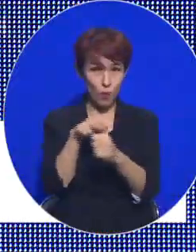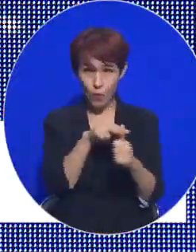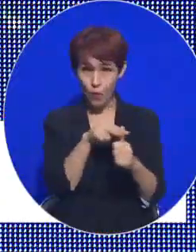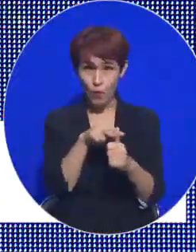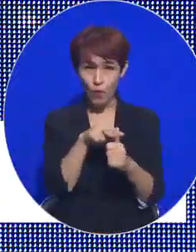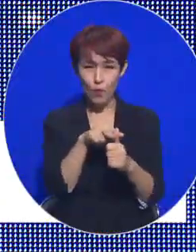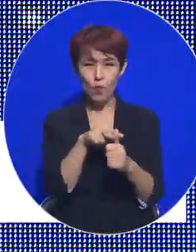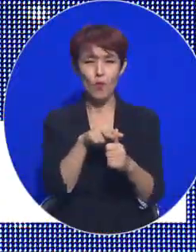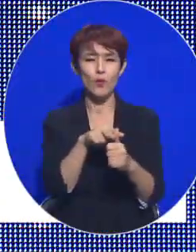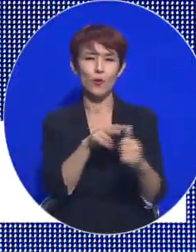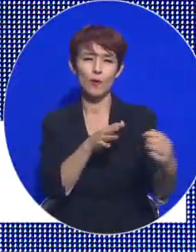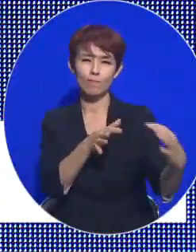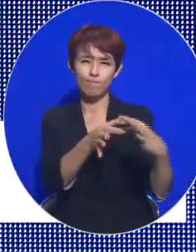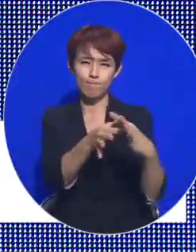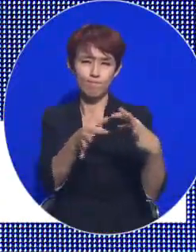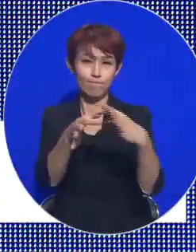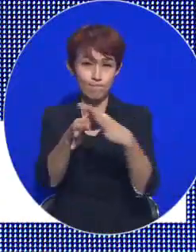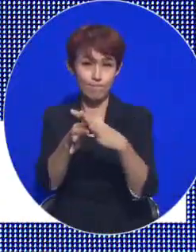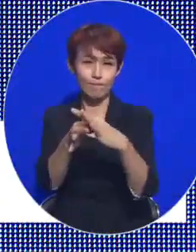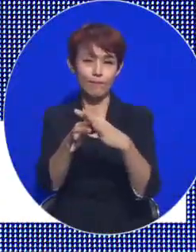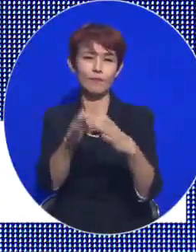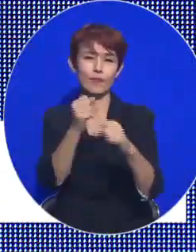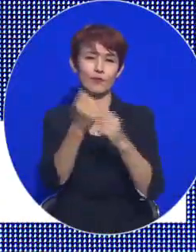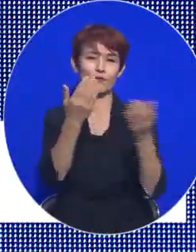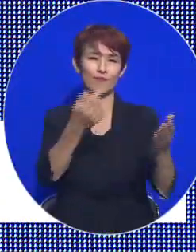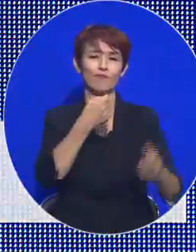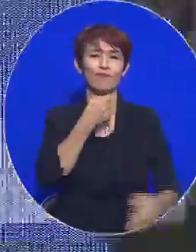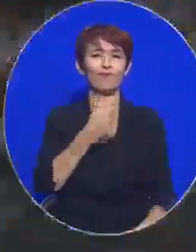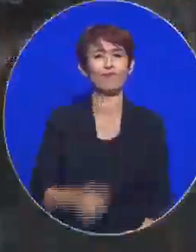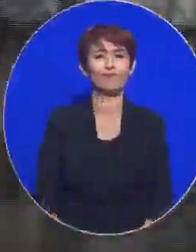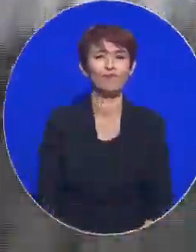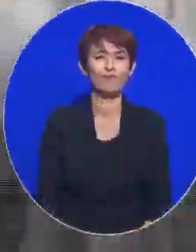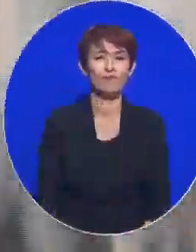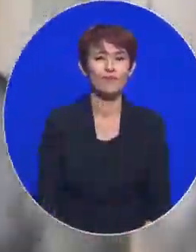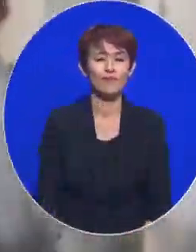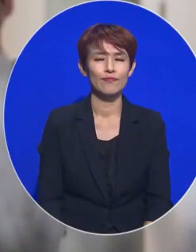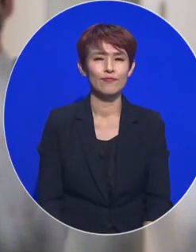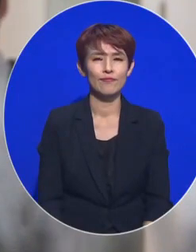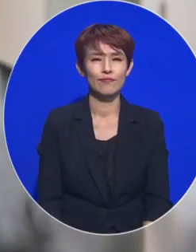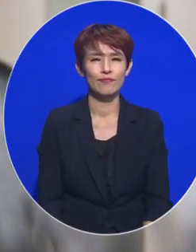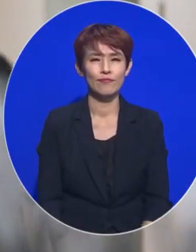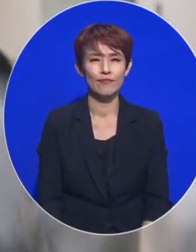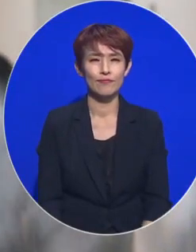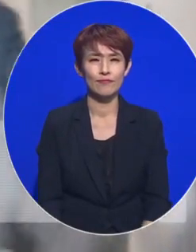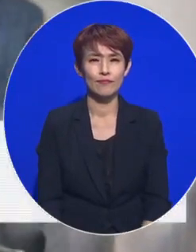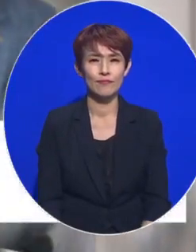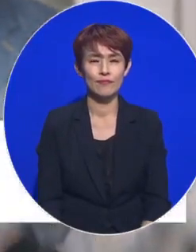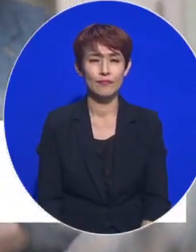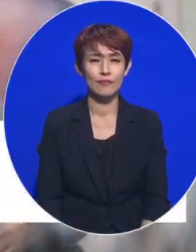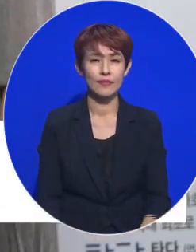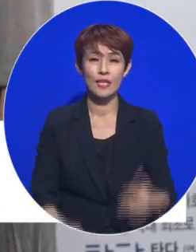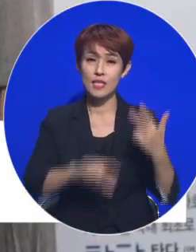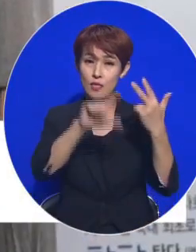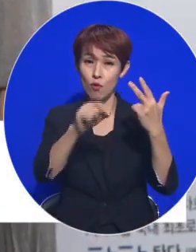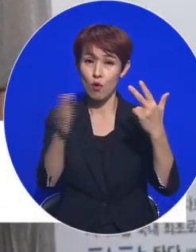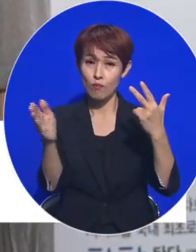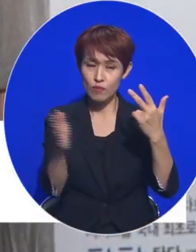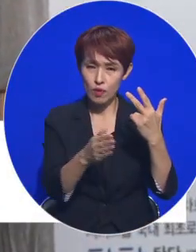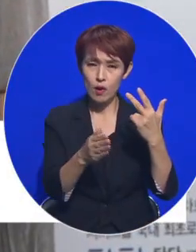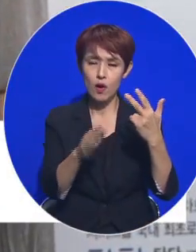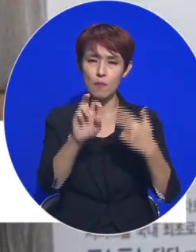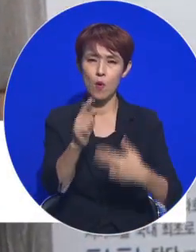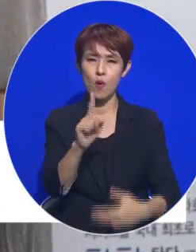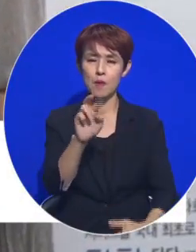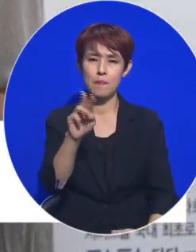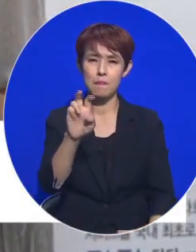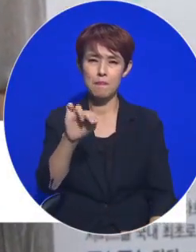많은 관계 맺음들을 만들어 나가고 싶습니다. 이뿐만이 아닙니다. 지난 7월부터 모빌리티와